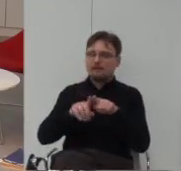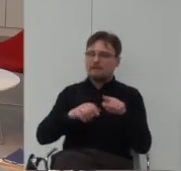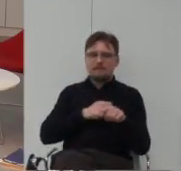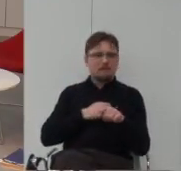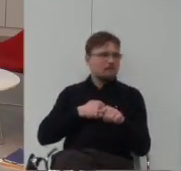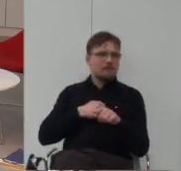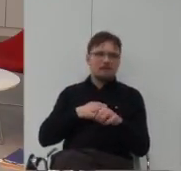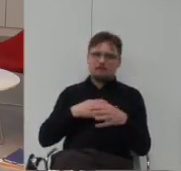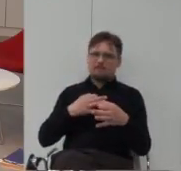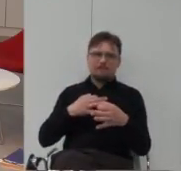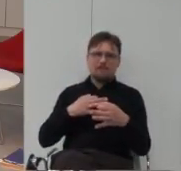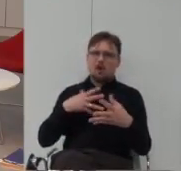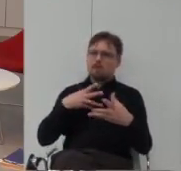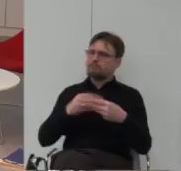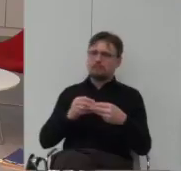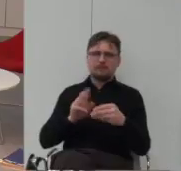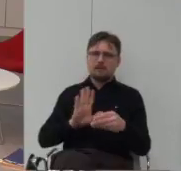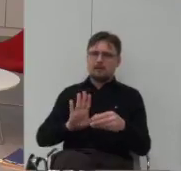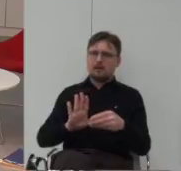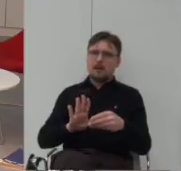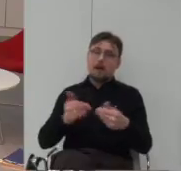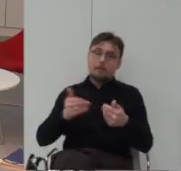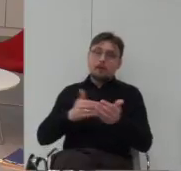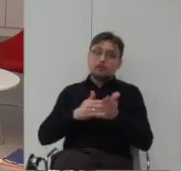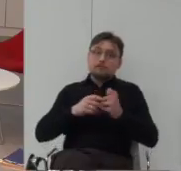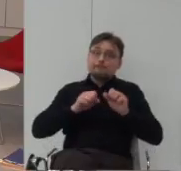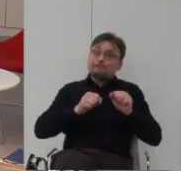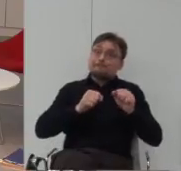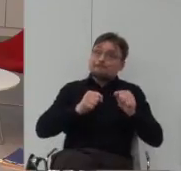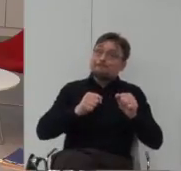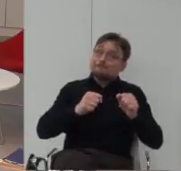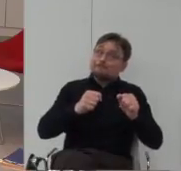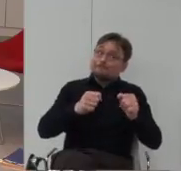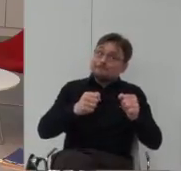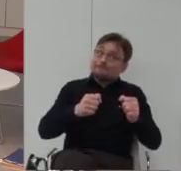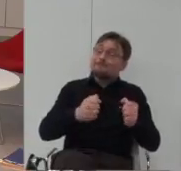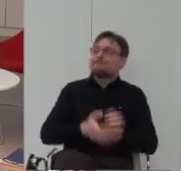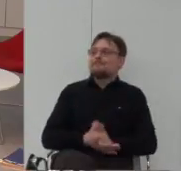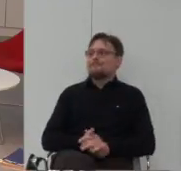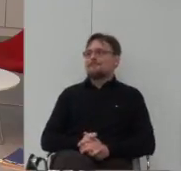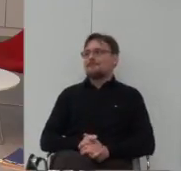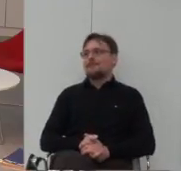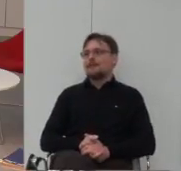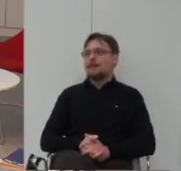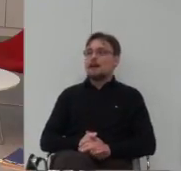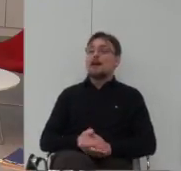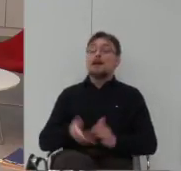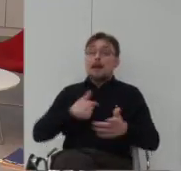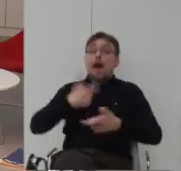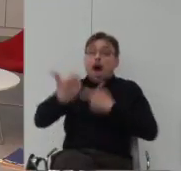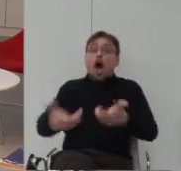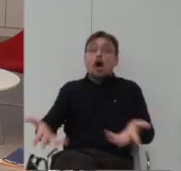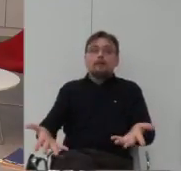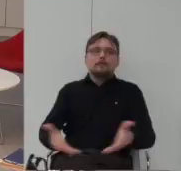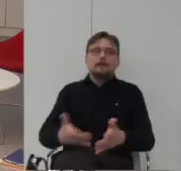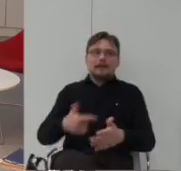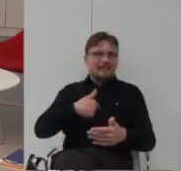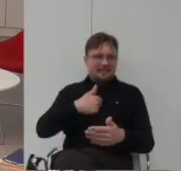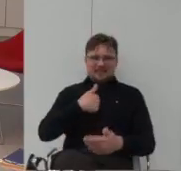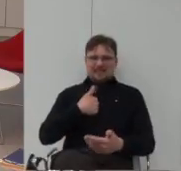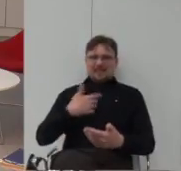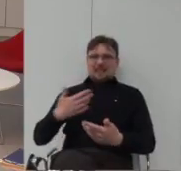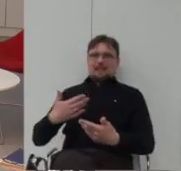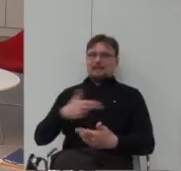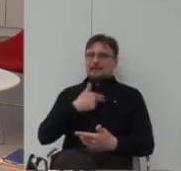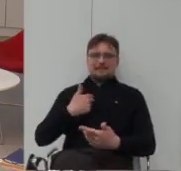chyba na razie nie, no ale trzeba naciskać pewnie. Właśnie to robię. No tak, tylko że nie na nas.